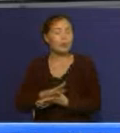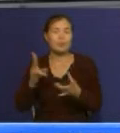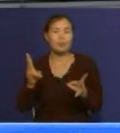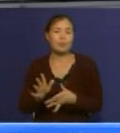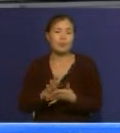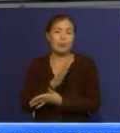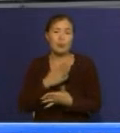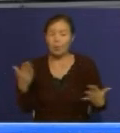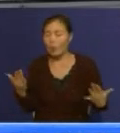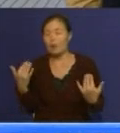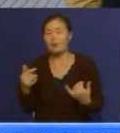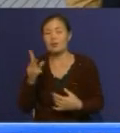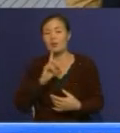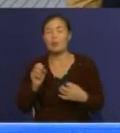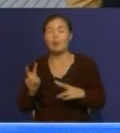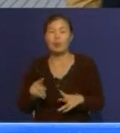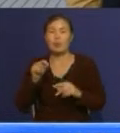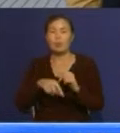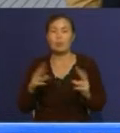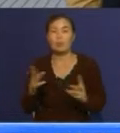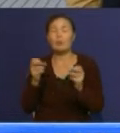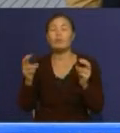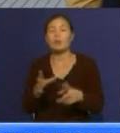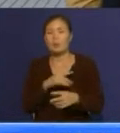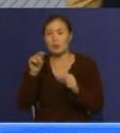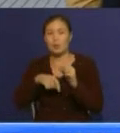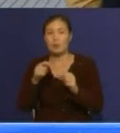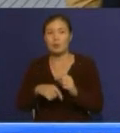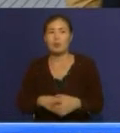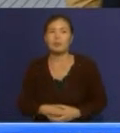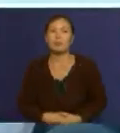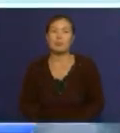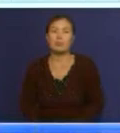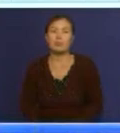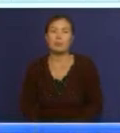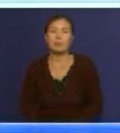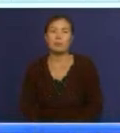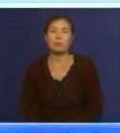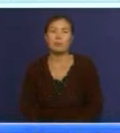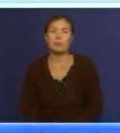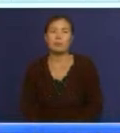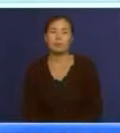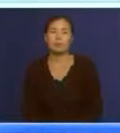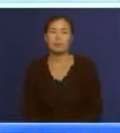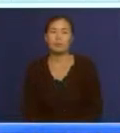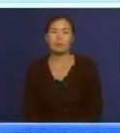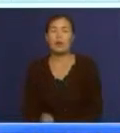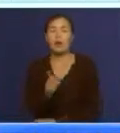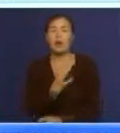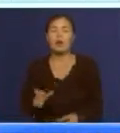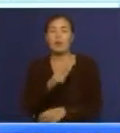зардап шеккен жоқ. Қазір мамандар өрттің қалай болғанын зерттеуде. Адам көп шоғырланатын орта